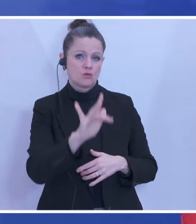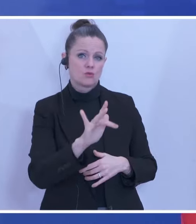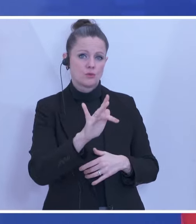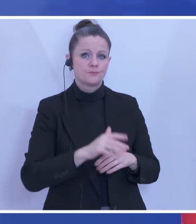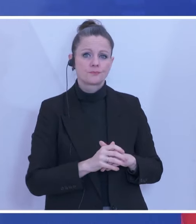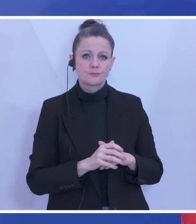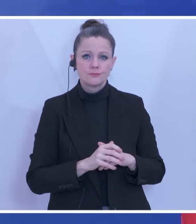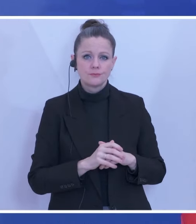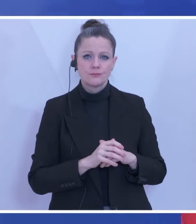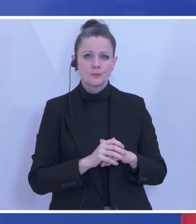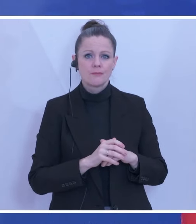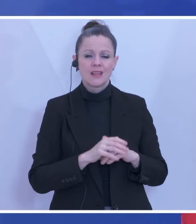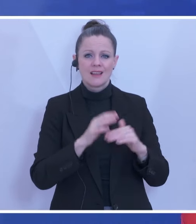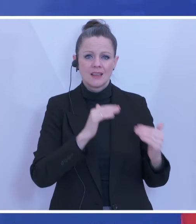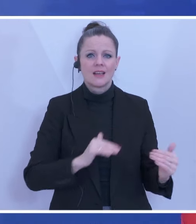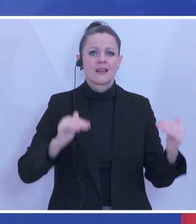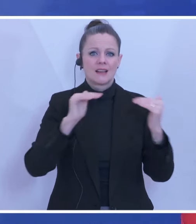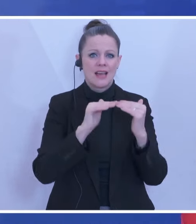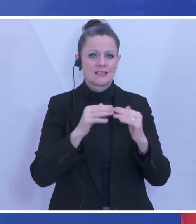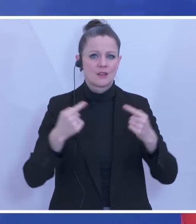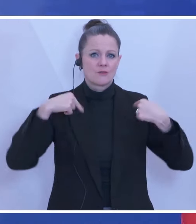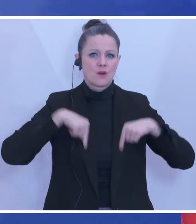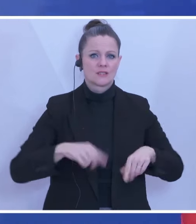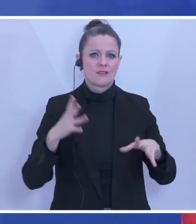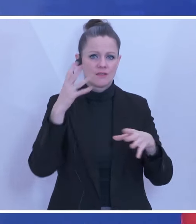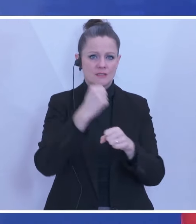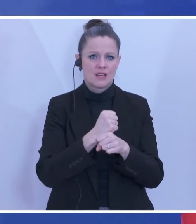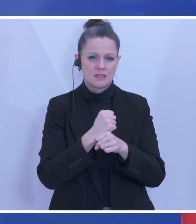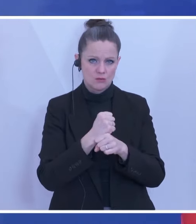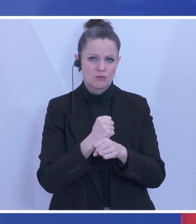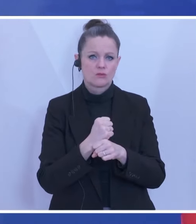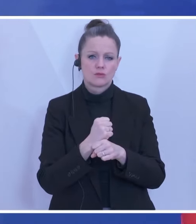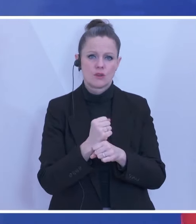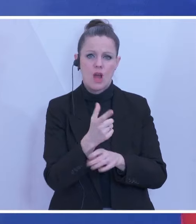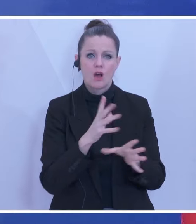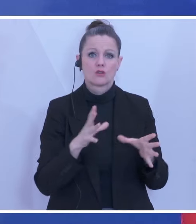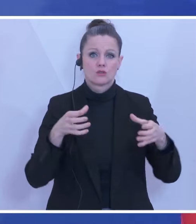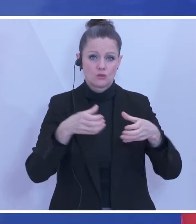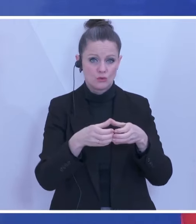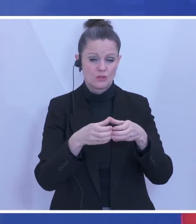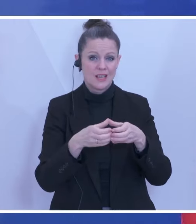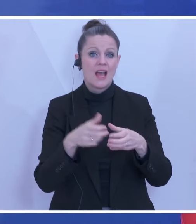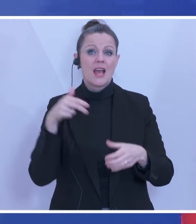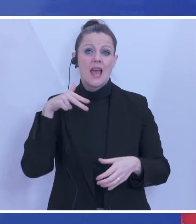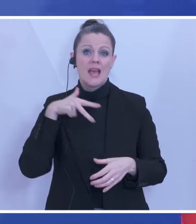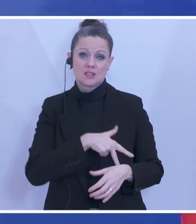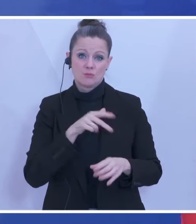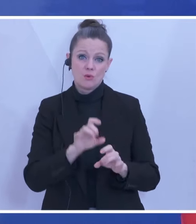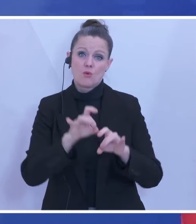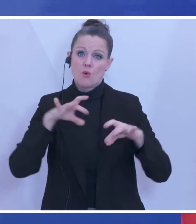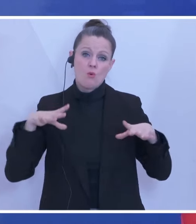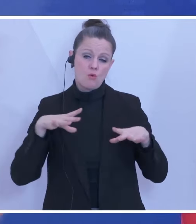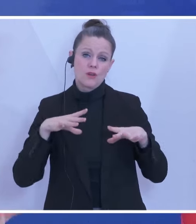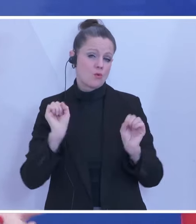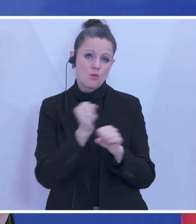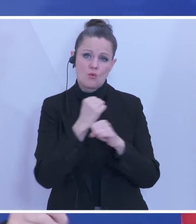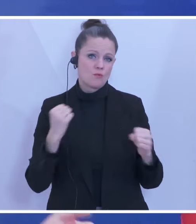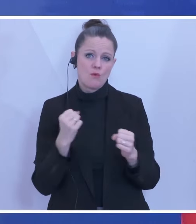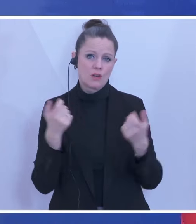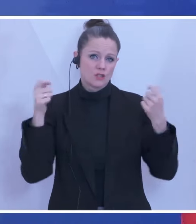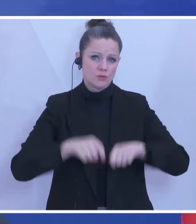Leichtfried, Vorsitzender des Verfassungsausschusses, denn ohne die SPÖ wäre es nicht möglich ein Verfassungsgesetz zu beschließen und die,